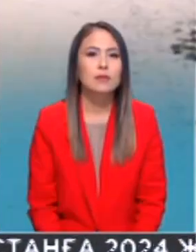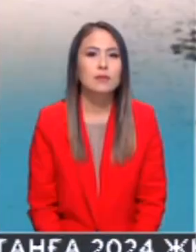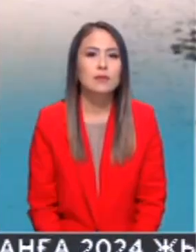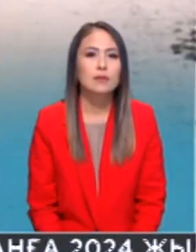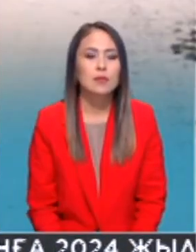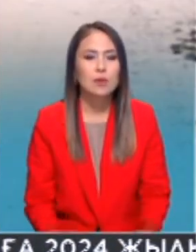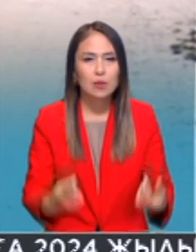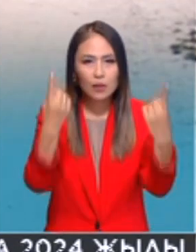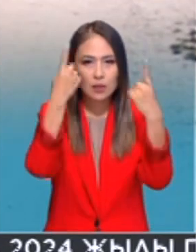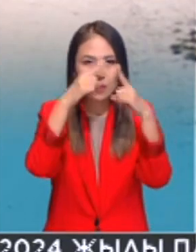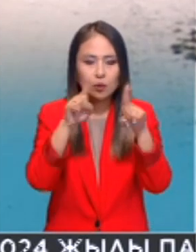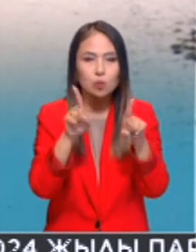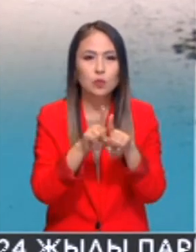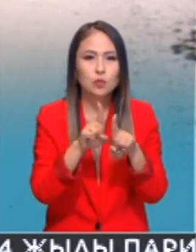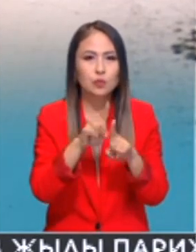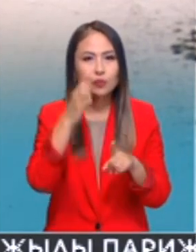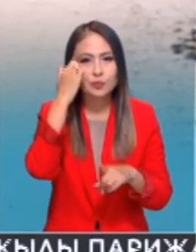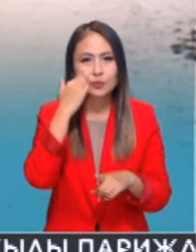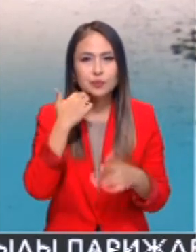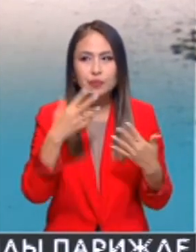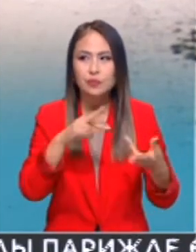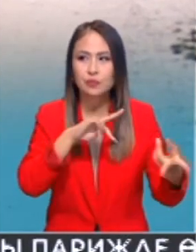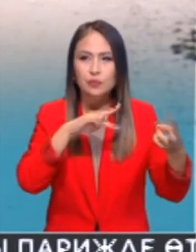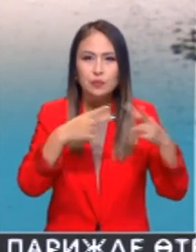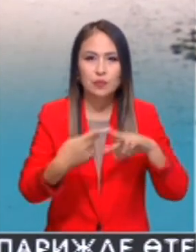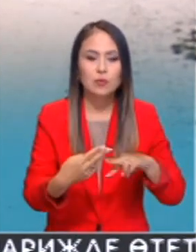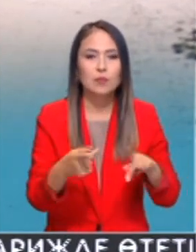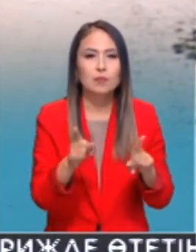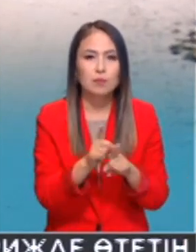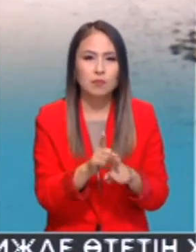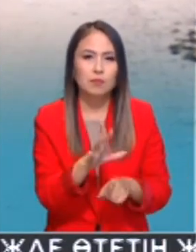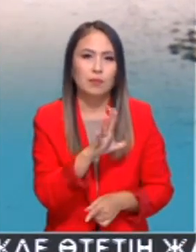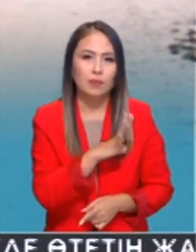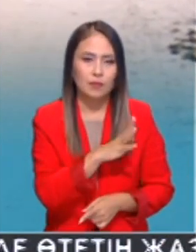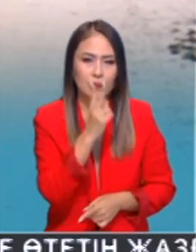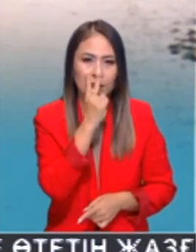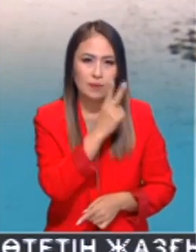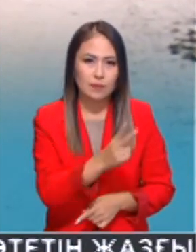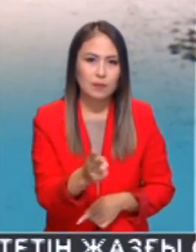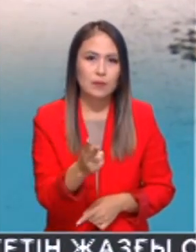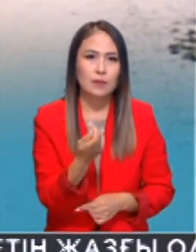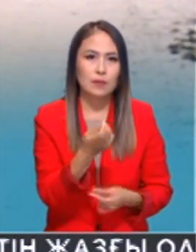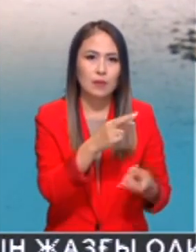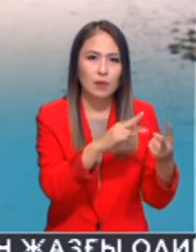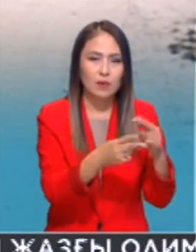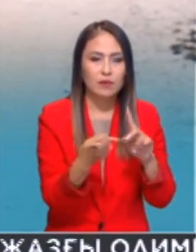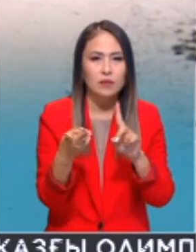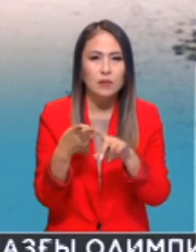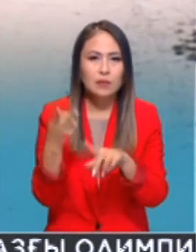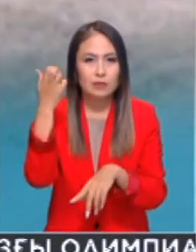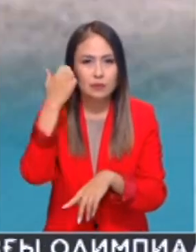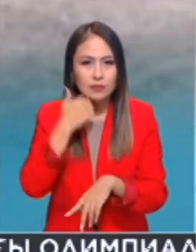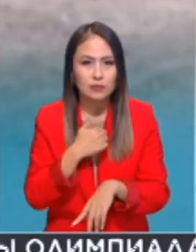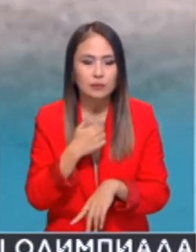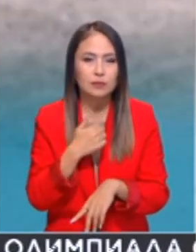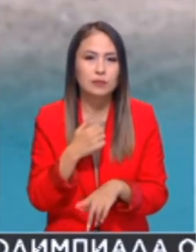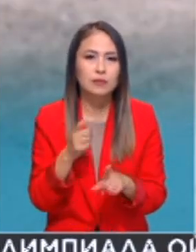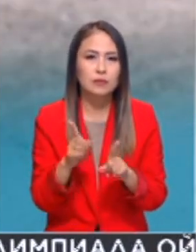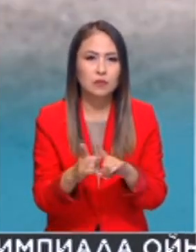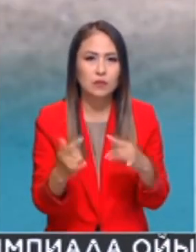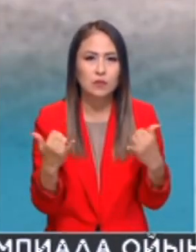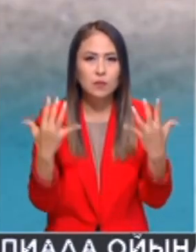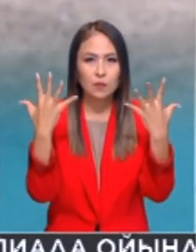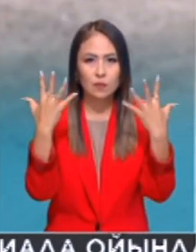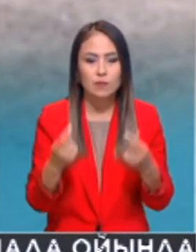жеткен ғой. Неге ауыстырмайсыздар? Енді ауыстыру ол қарастырылды. Бірін ауыстырса бір тозы келеді. Мәселе бүгінгі күнге